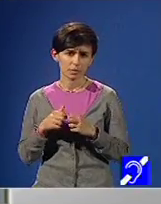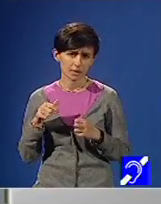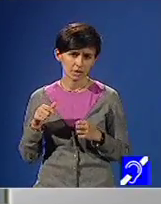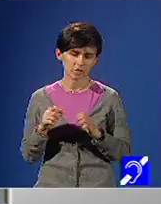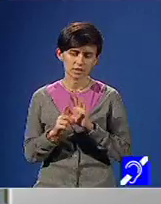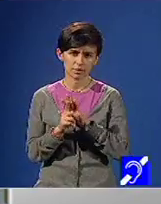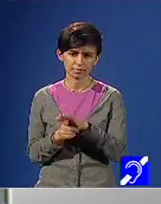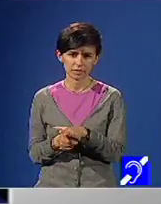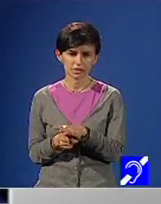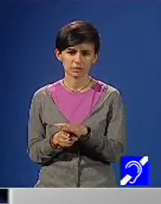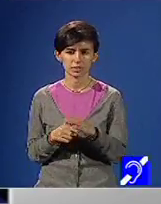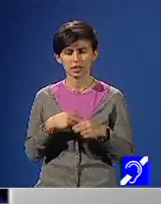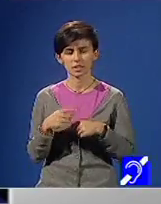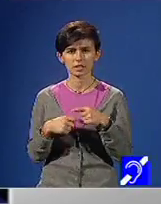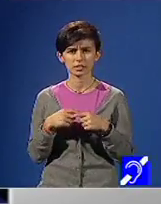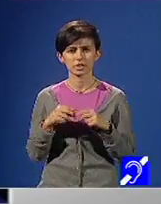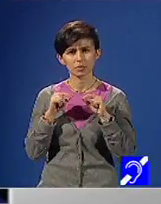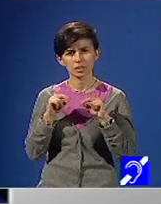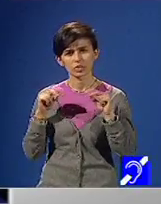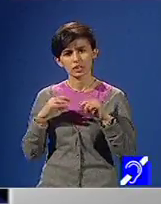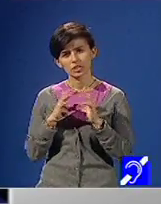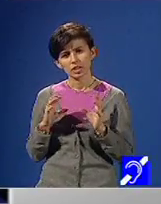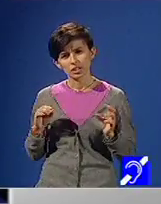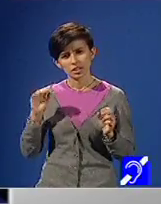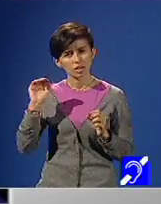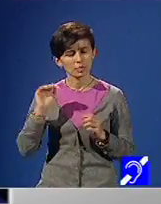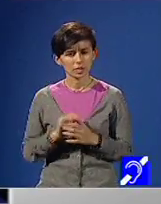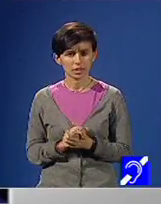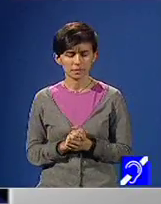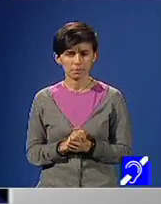la această oră, în sistemul educațional din România, ce părere ai?